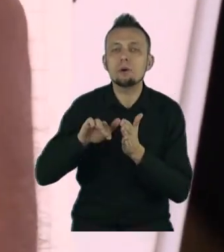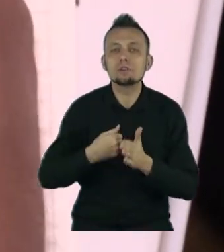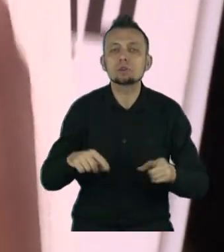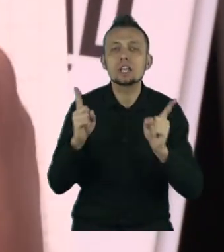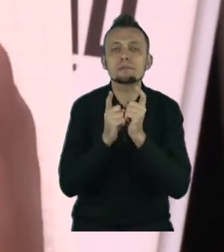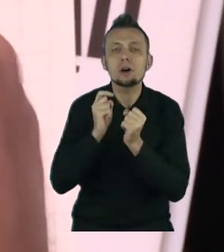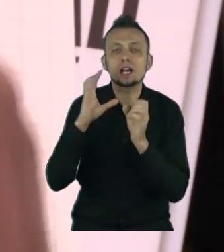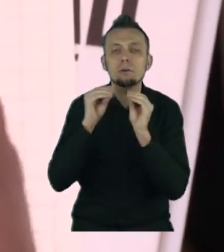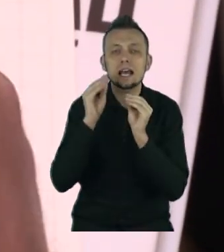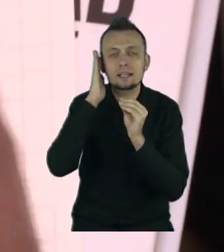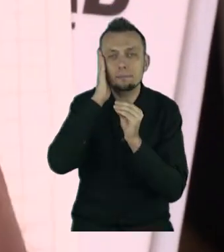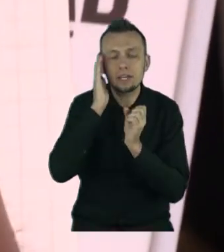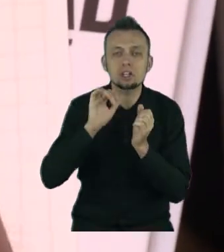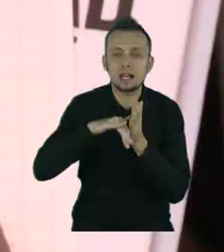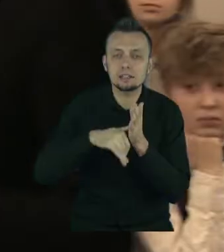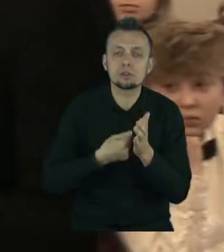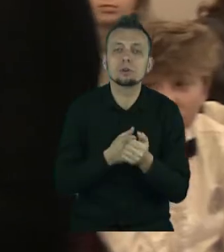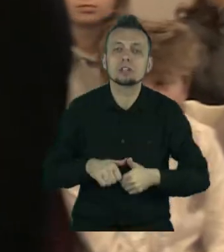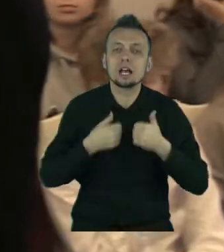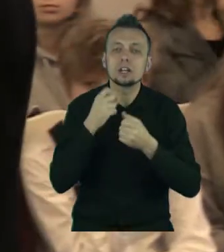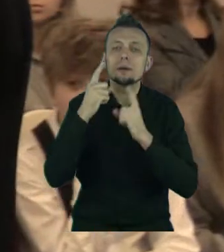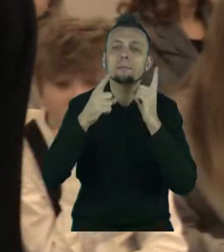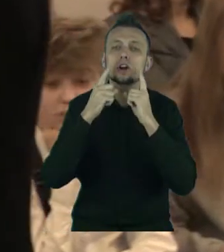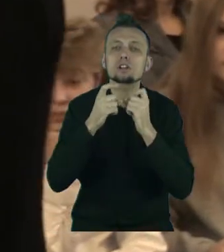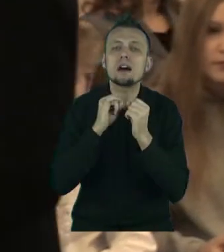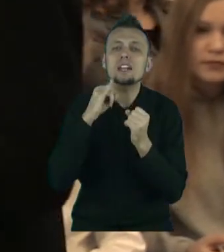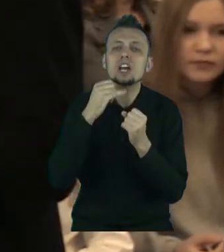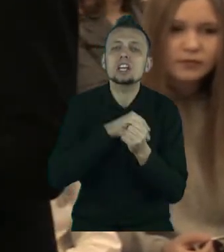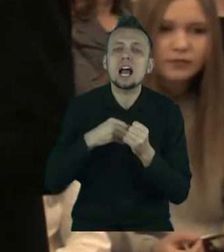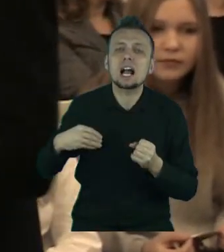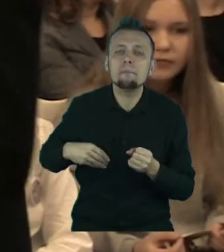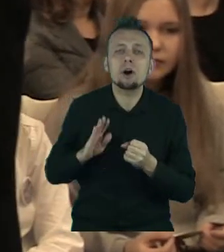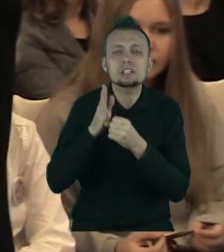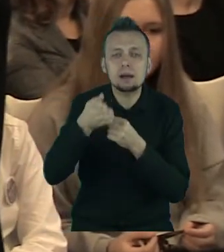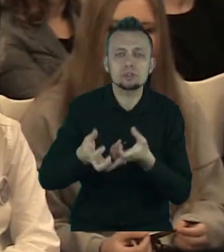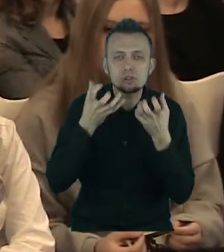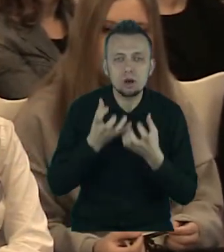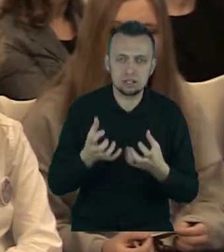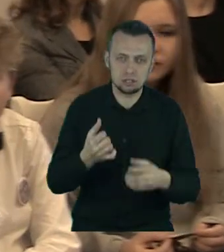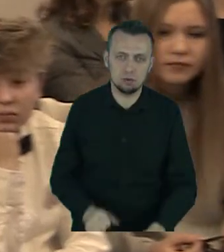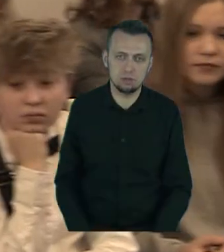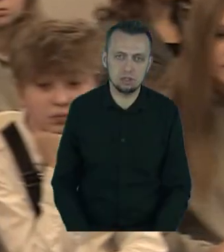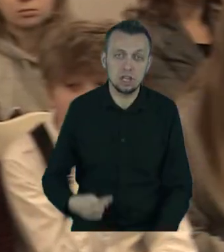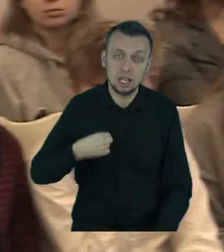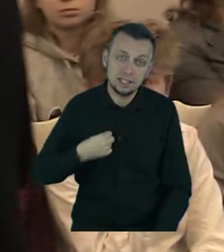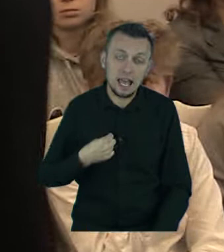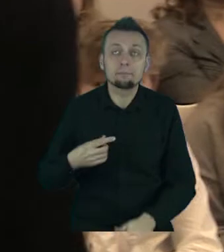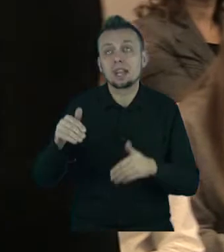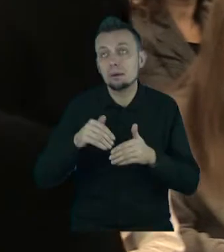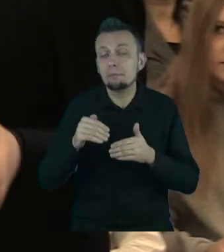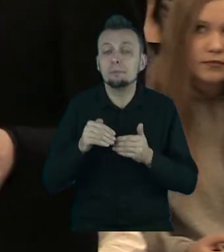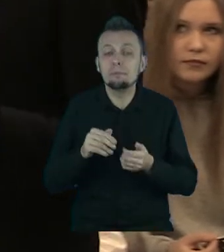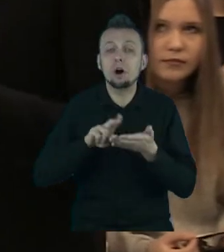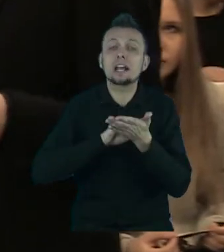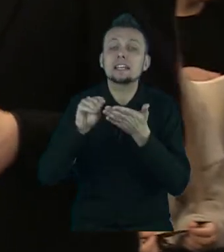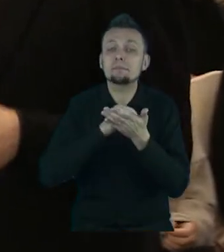poznać wizję Polski, w której chcieliby żyć. Mógłbym oczywiście napisać ten program sam. Nie jestem jakiś super inteligentny, ale wierzę,